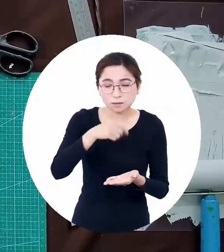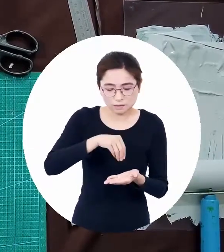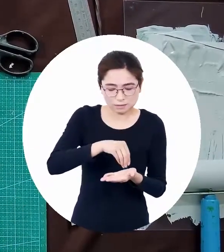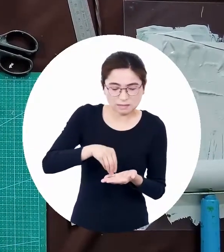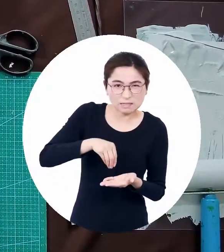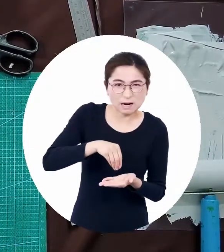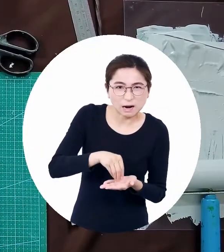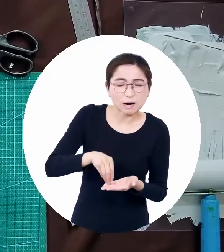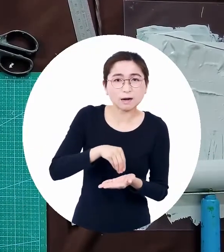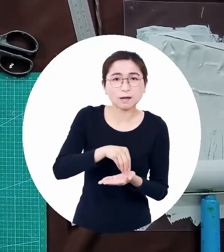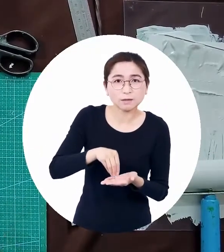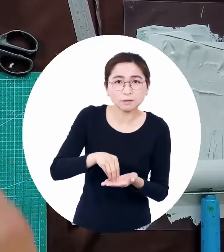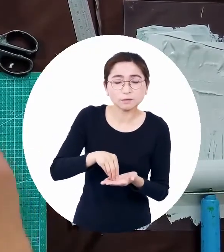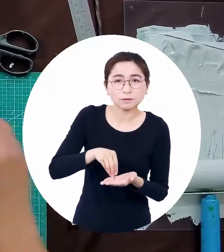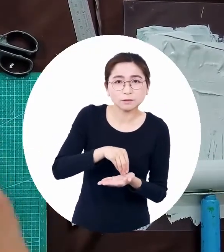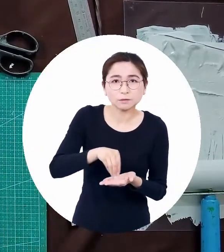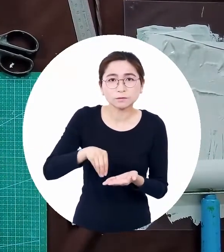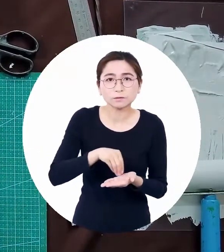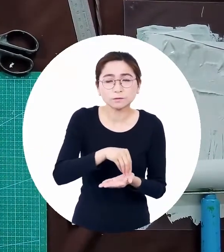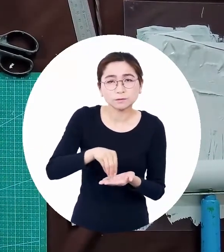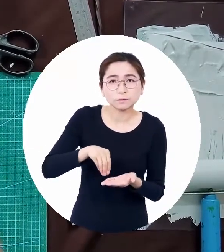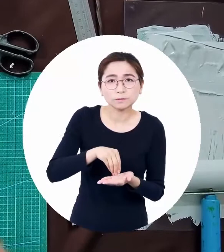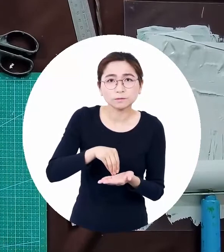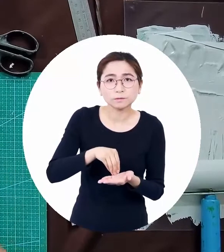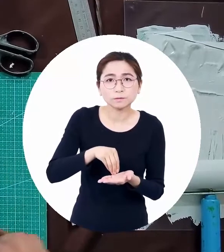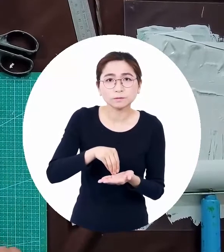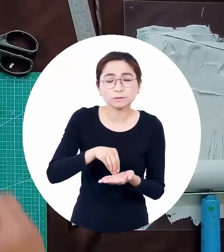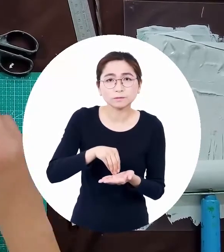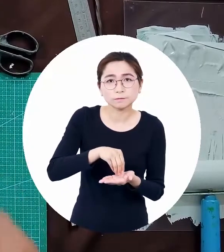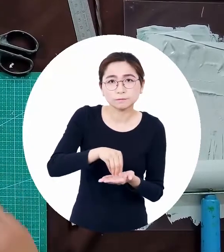俾少壓力落去咯。咁咪捽，